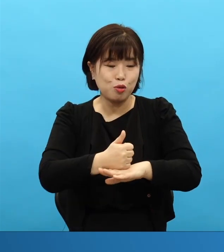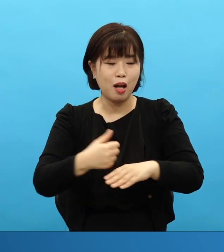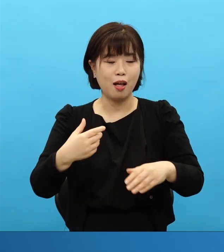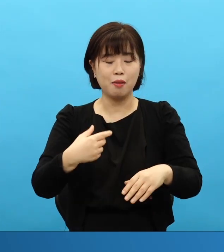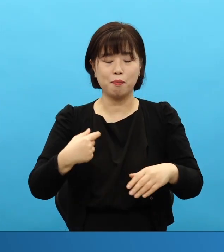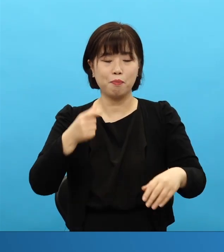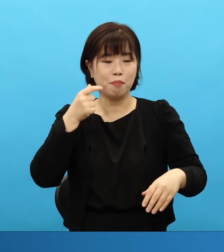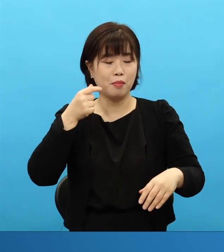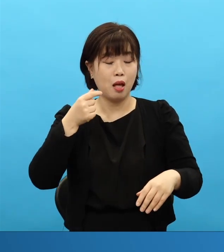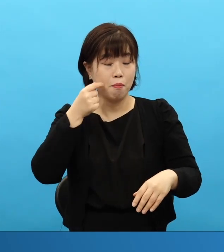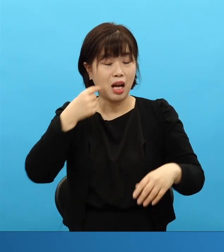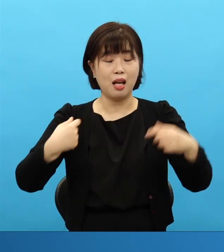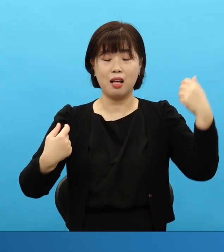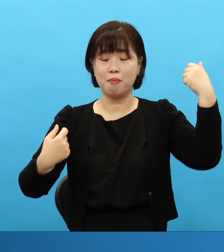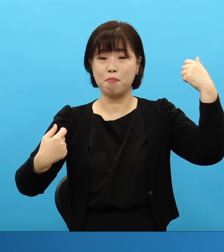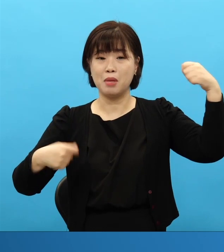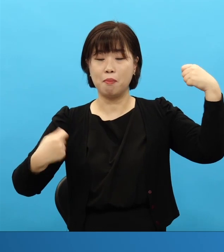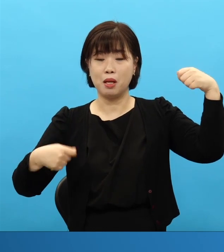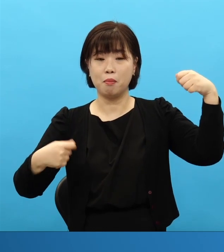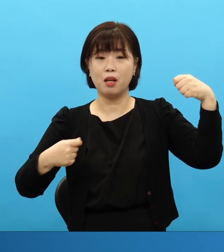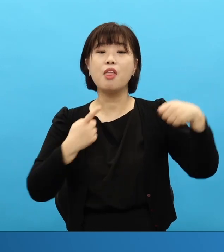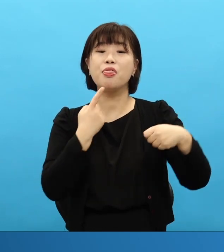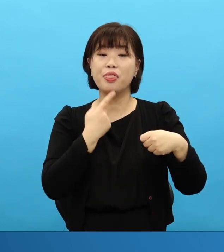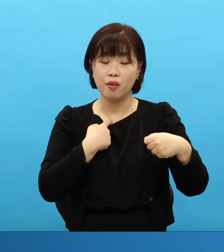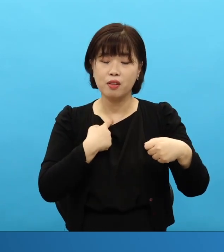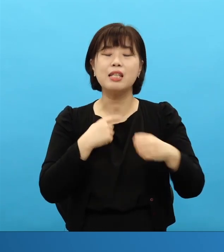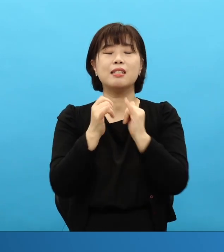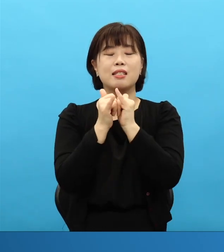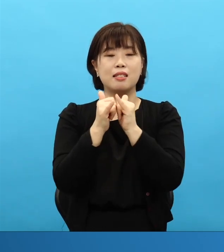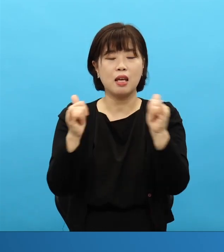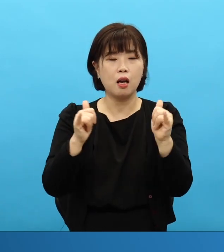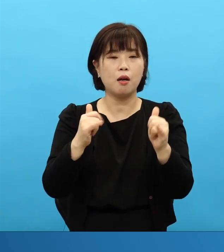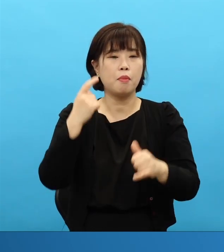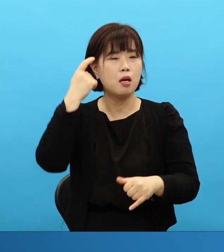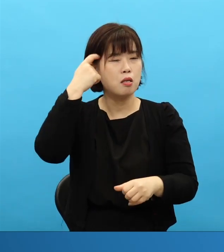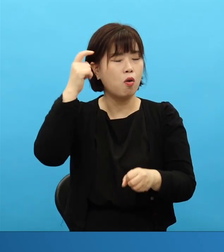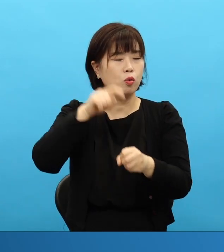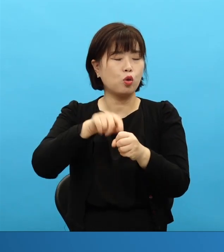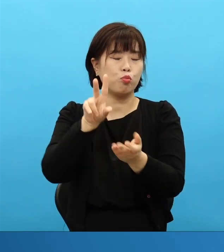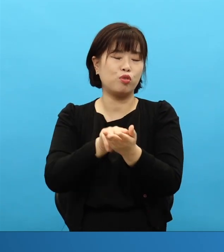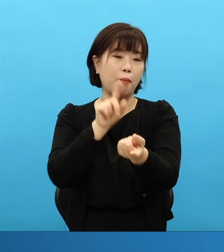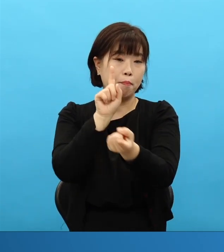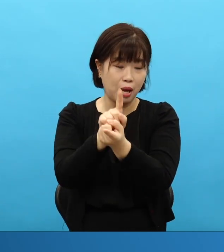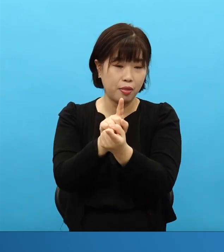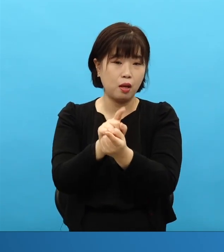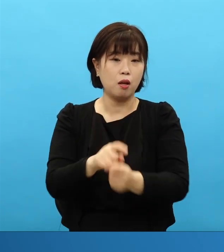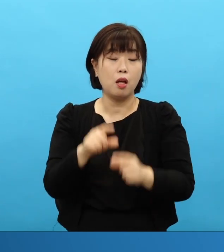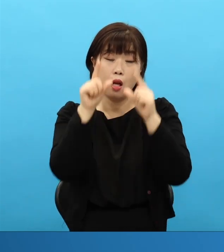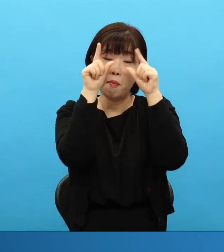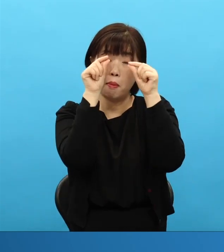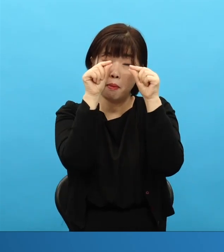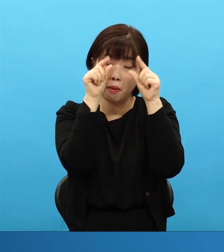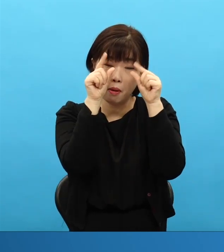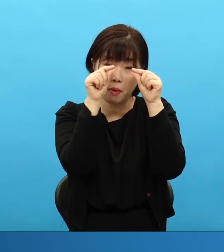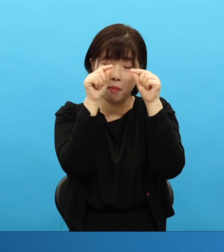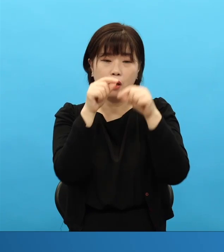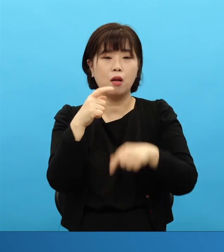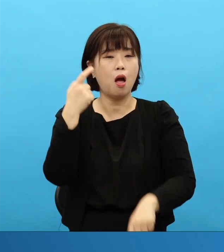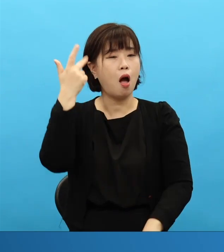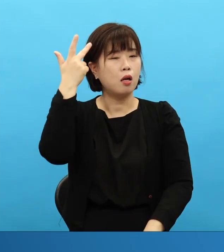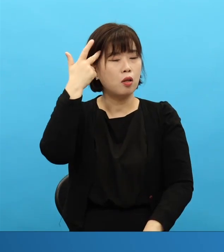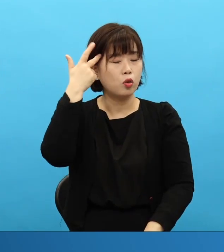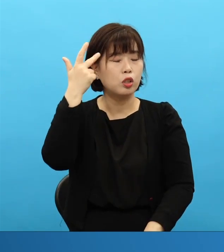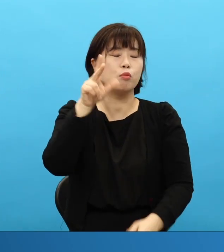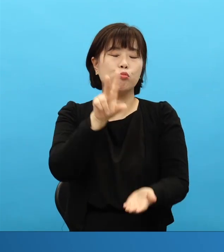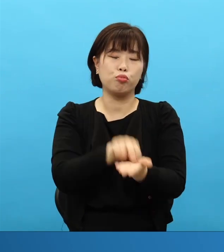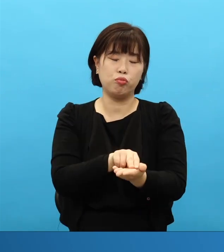많이 있고 또 많은 배우들이 불면증이나 여러 가지 정신 문제 또 많은 문제들이 그렇게